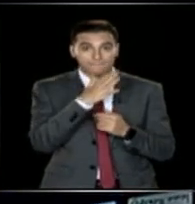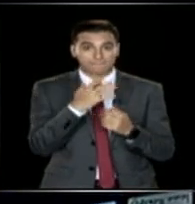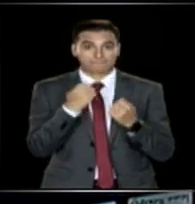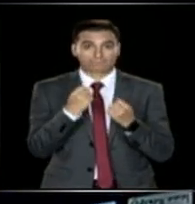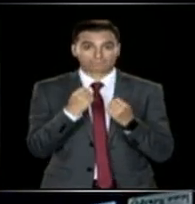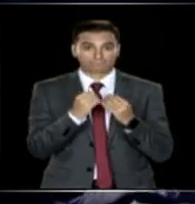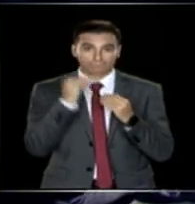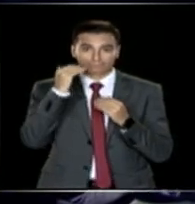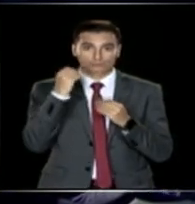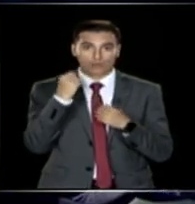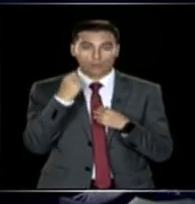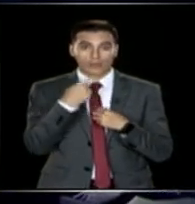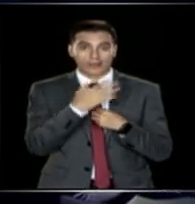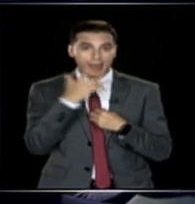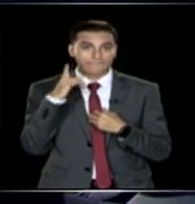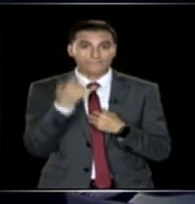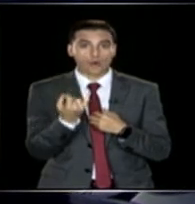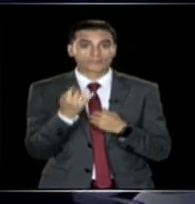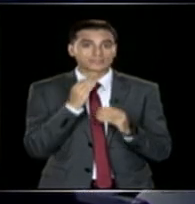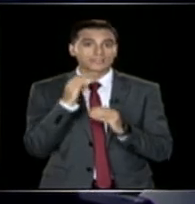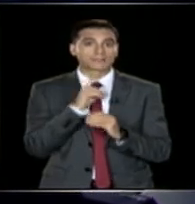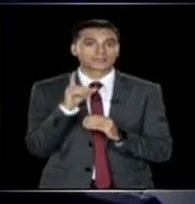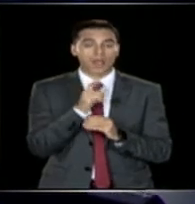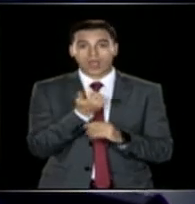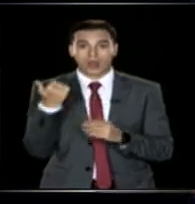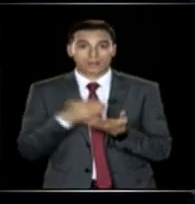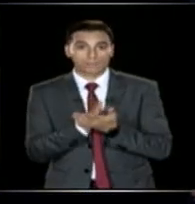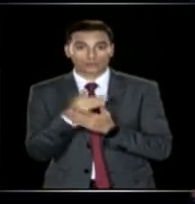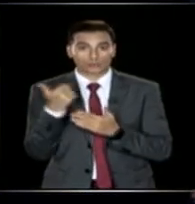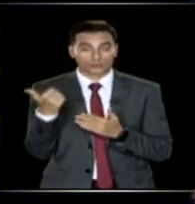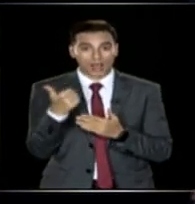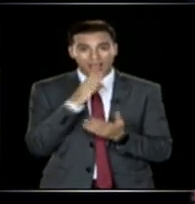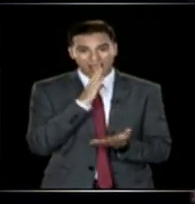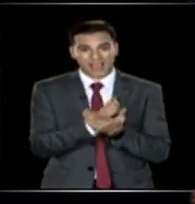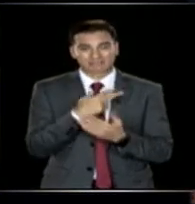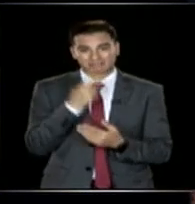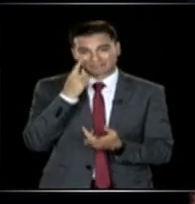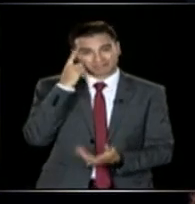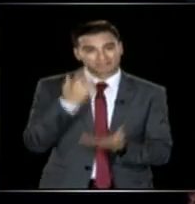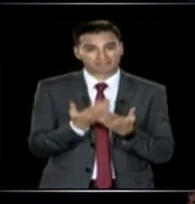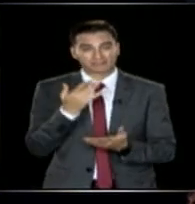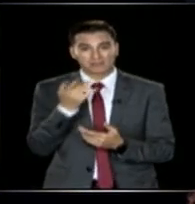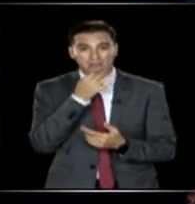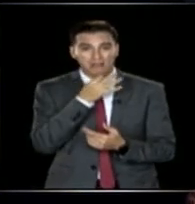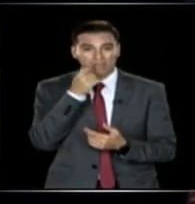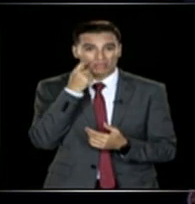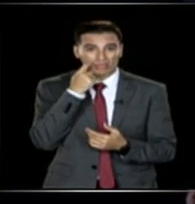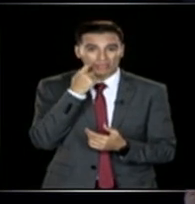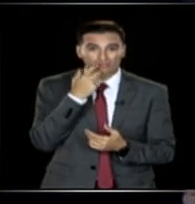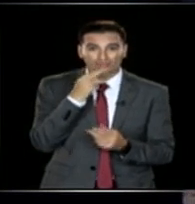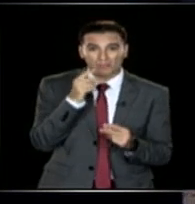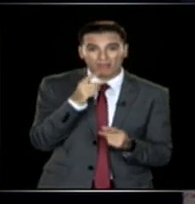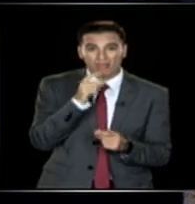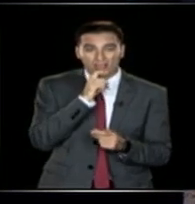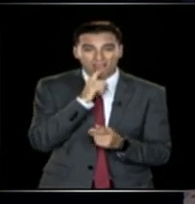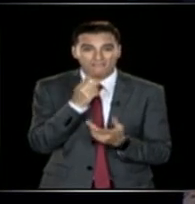وثابتين في أدائهم 150، البوصلة الحقيقة قلقانين وفي قمة التوتر